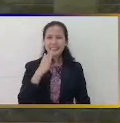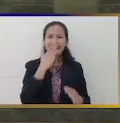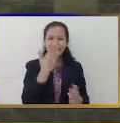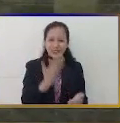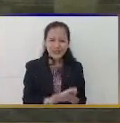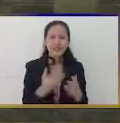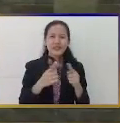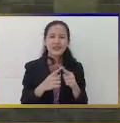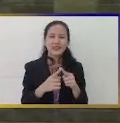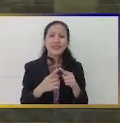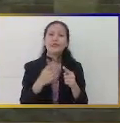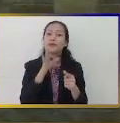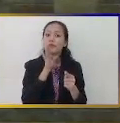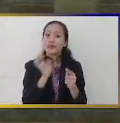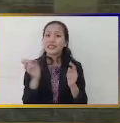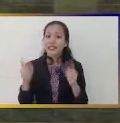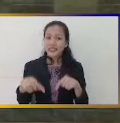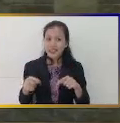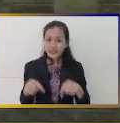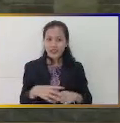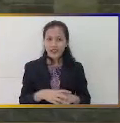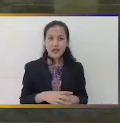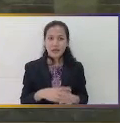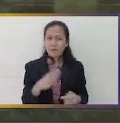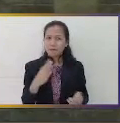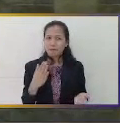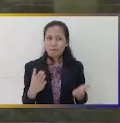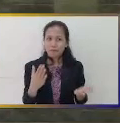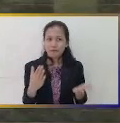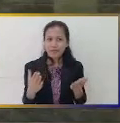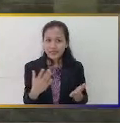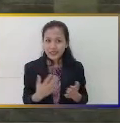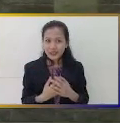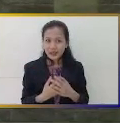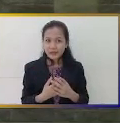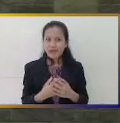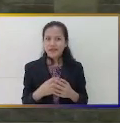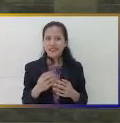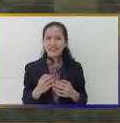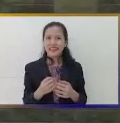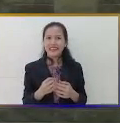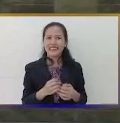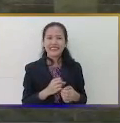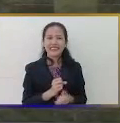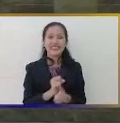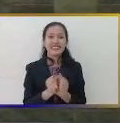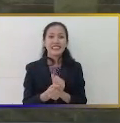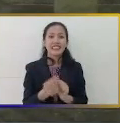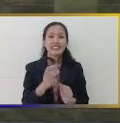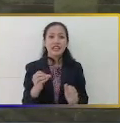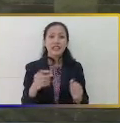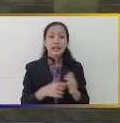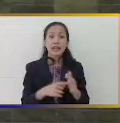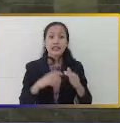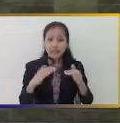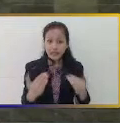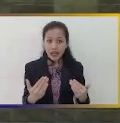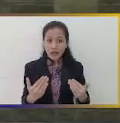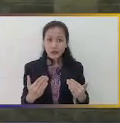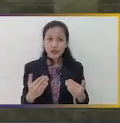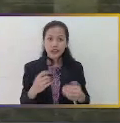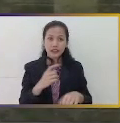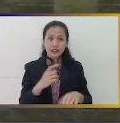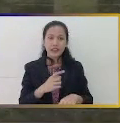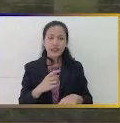At medyo ako po ay naninibago lang. It's my first time na pumunta po rito on